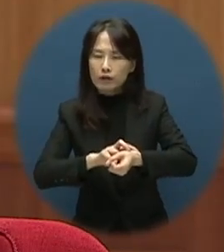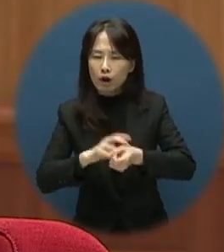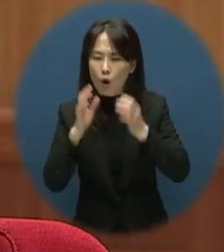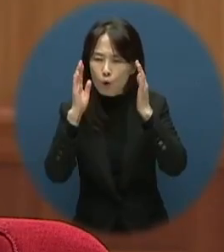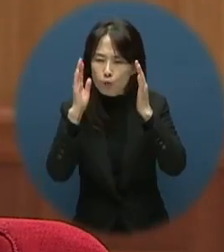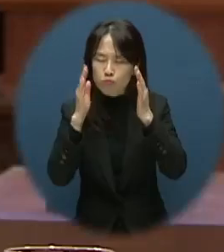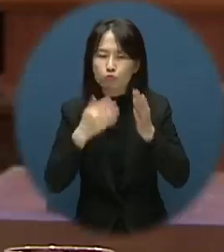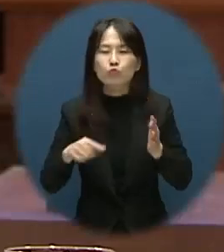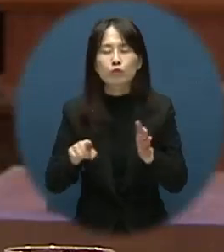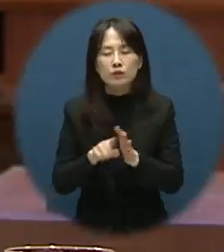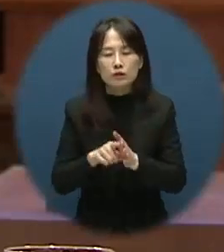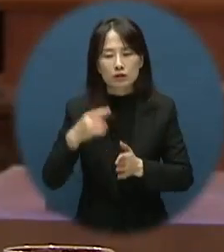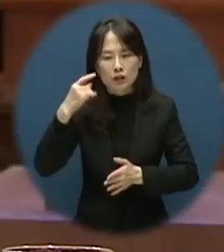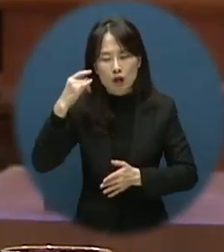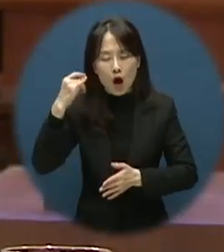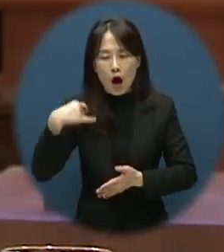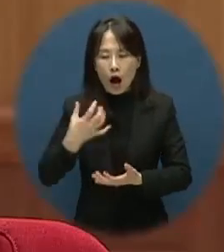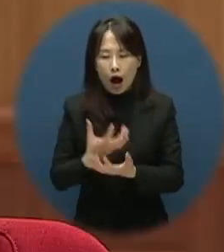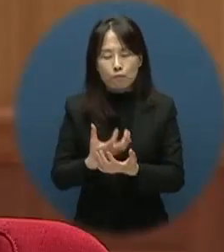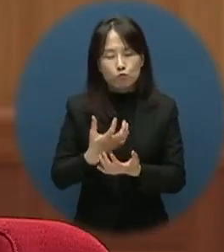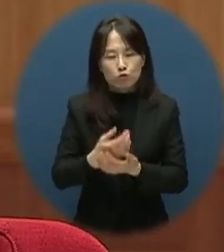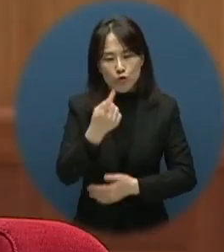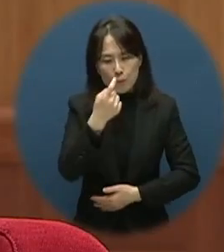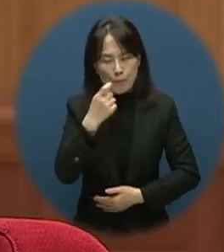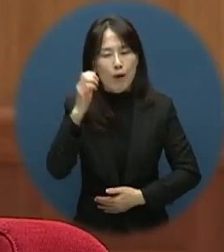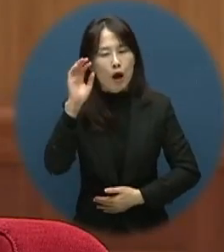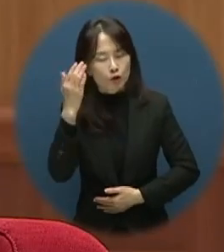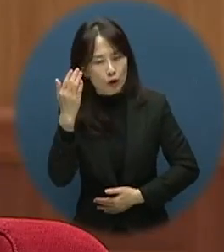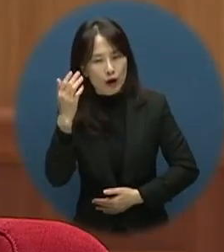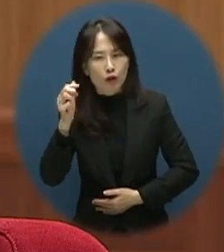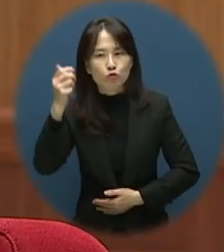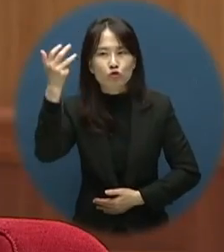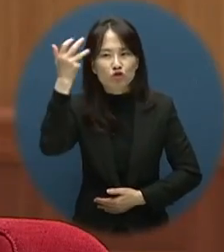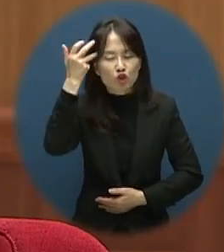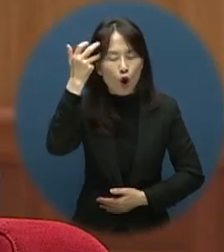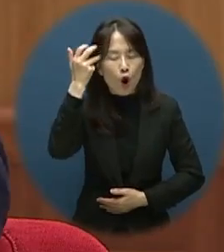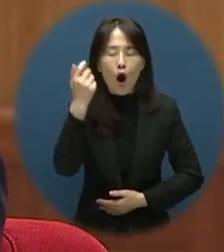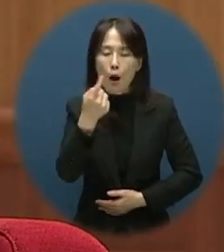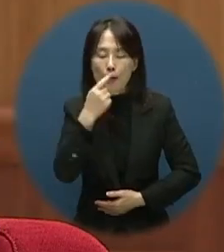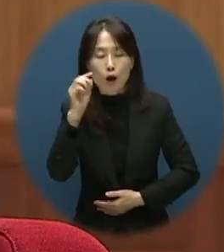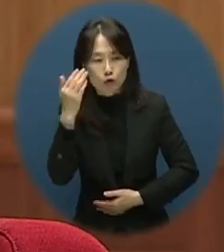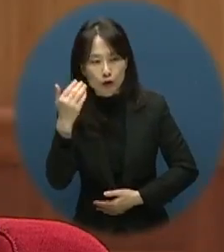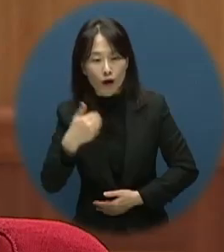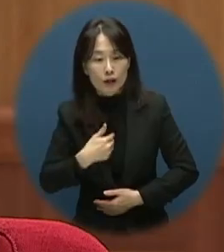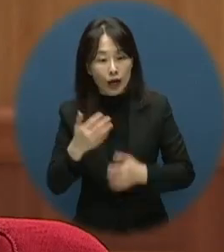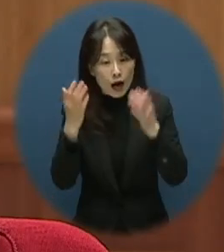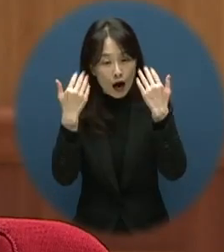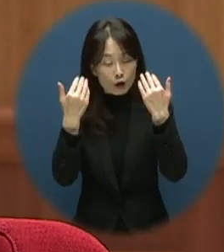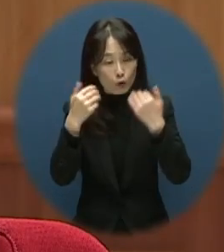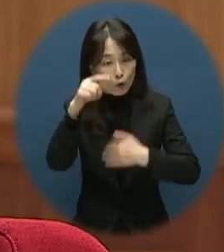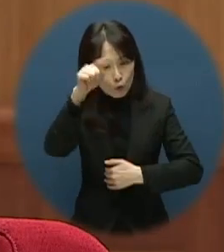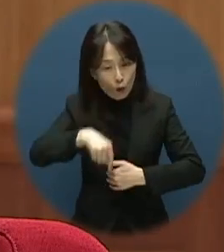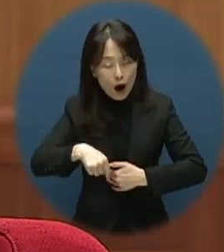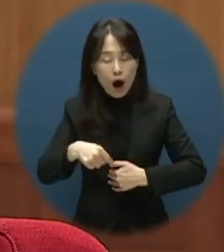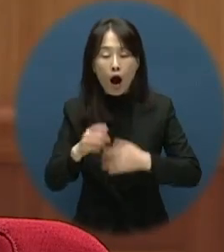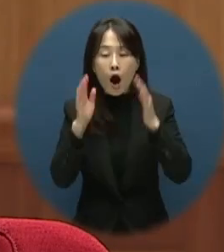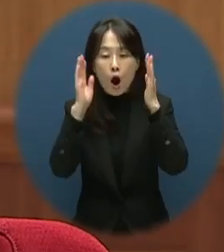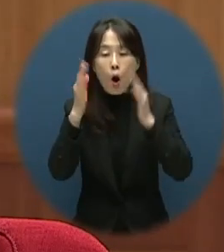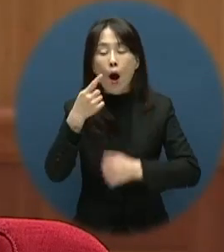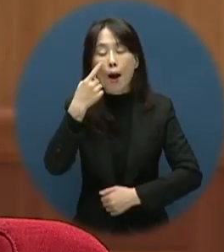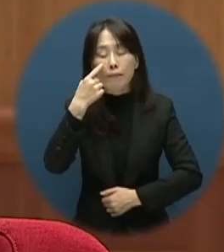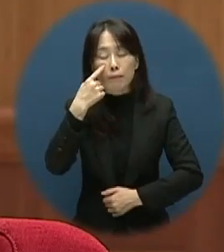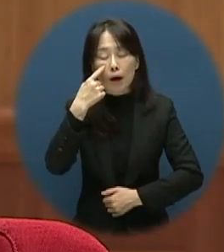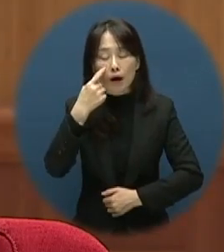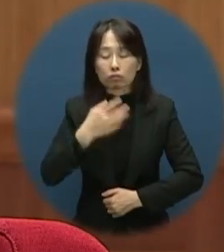되고 뭐 한문도 알아야 되고 한문을 알아야죠. 그래서 뭐 우리 학교 와서 이런 거 좀 공부해. 그래서